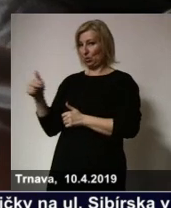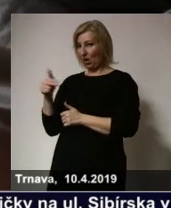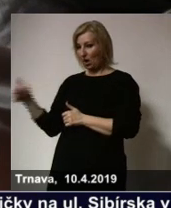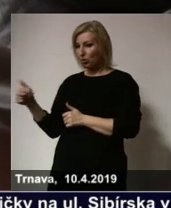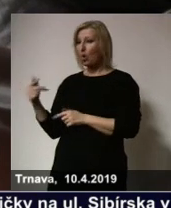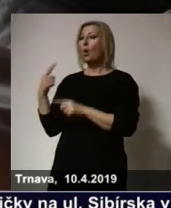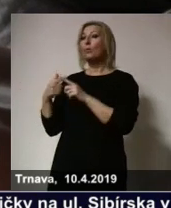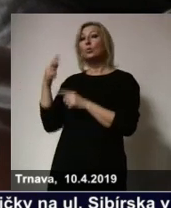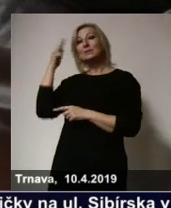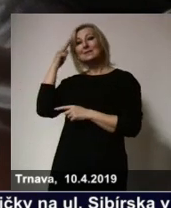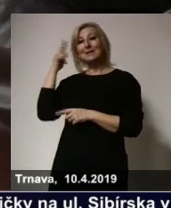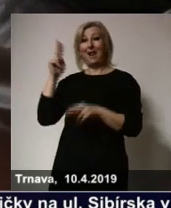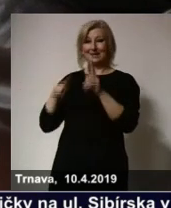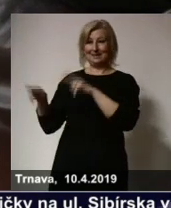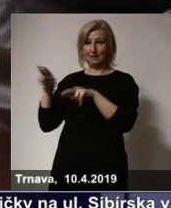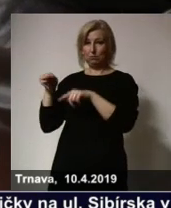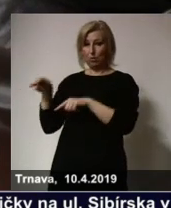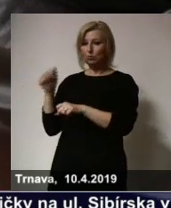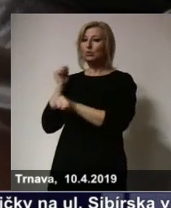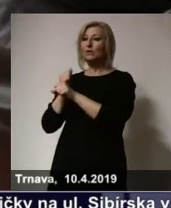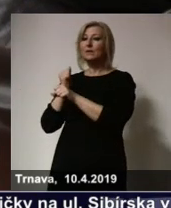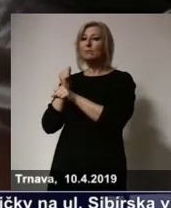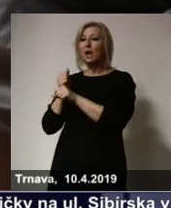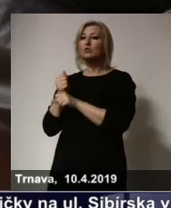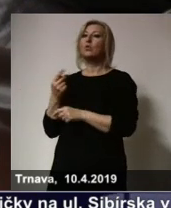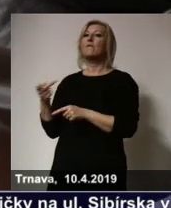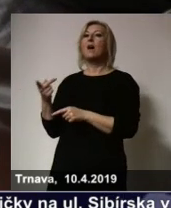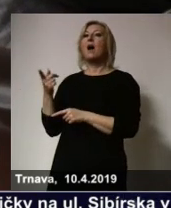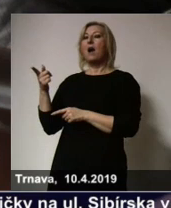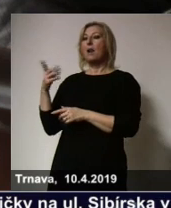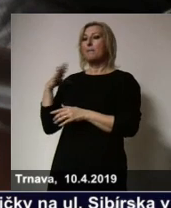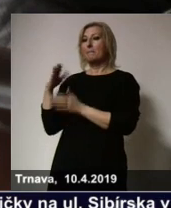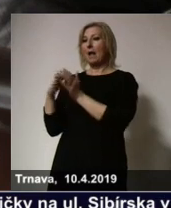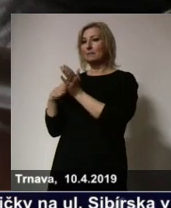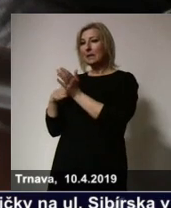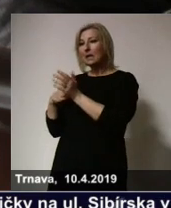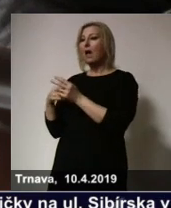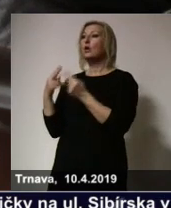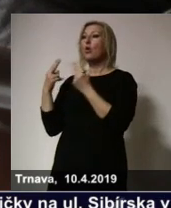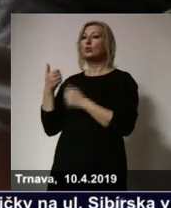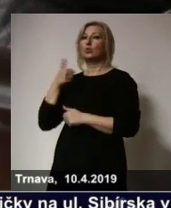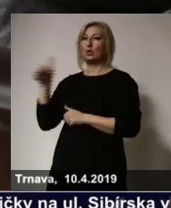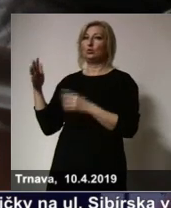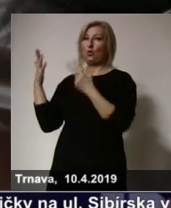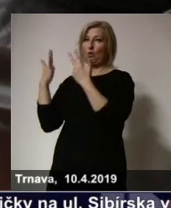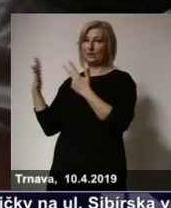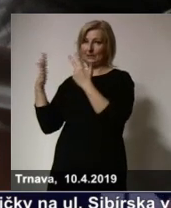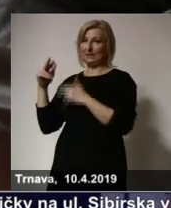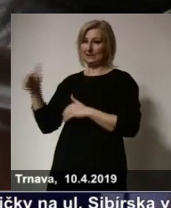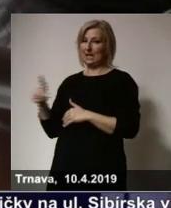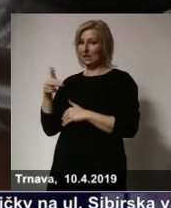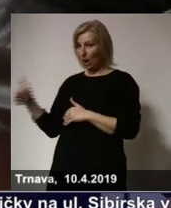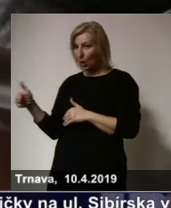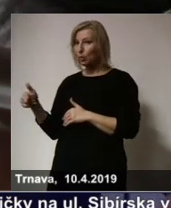znalecký posudok bol vypracovaný za 180 eur a to takisto ide na vrúb